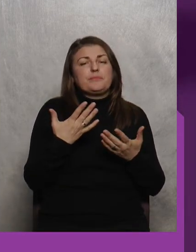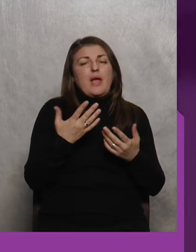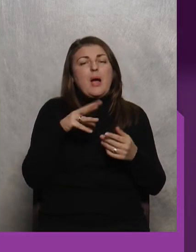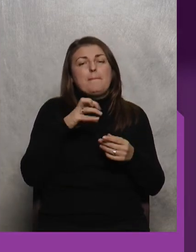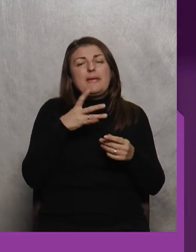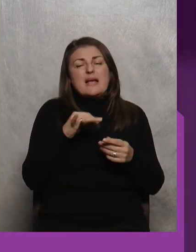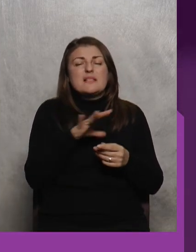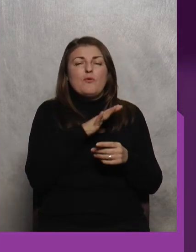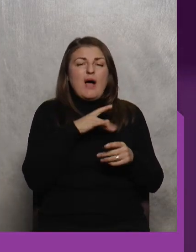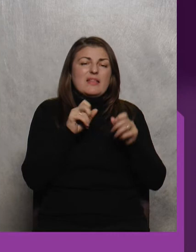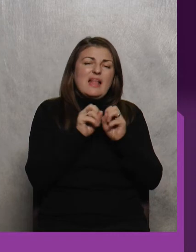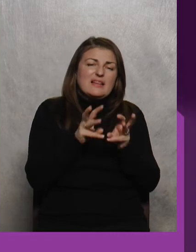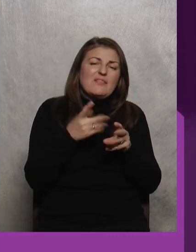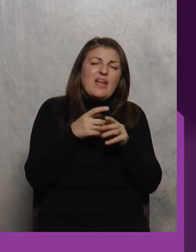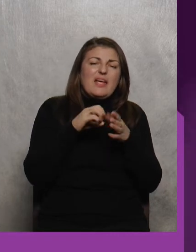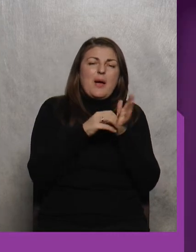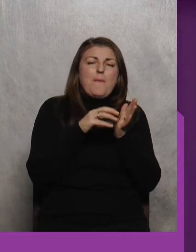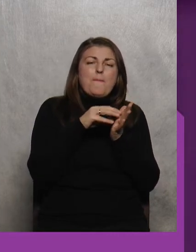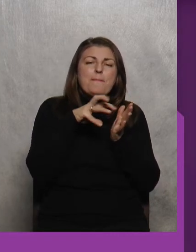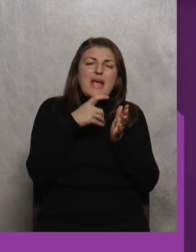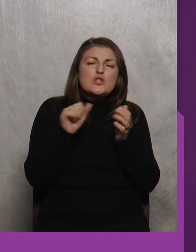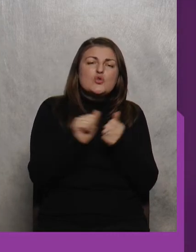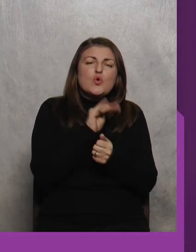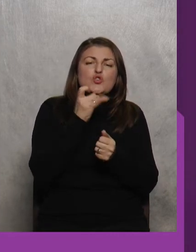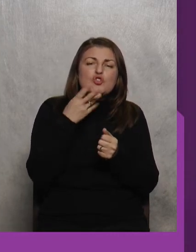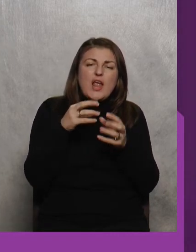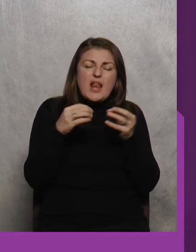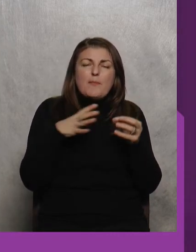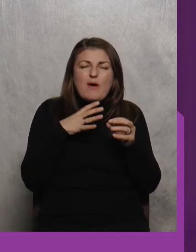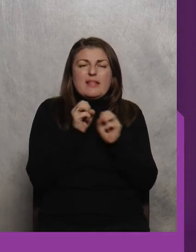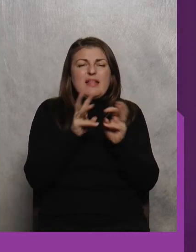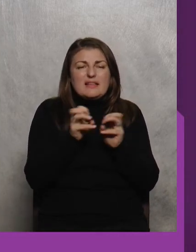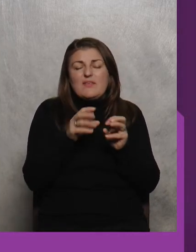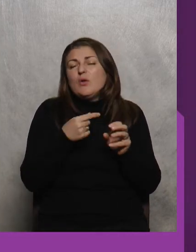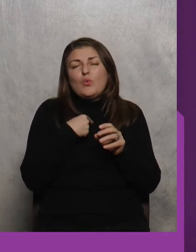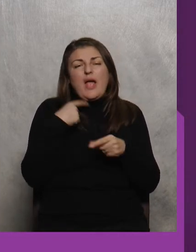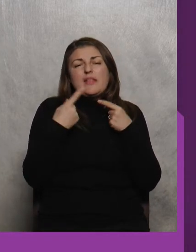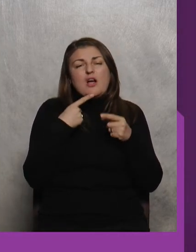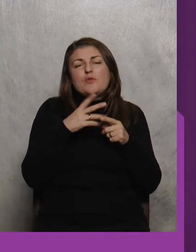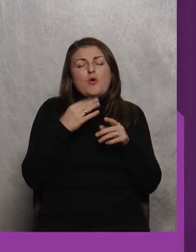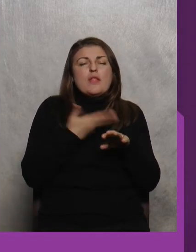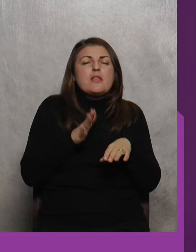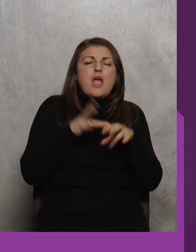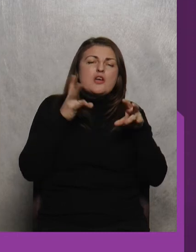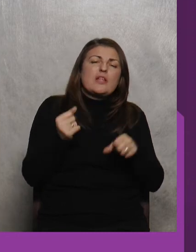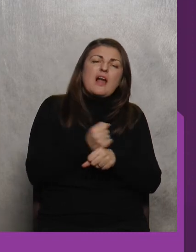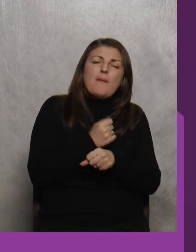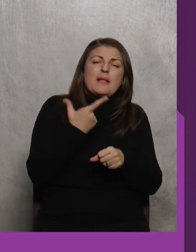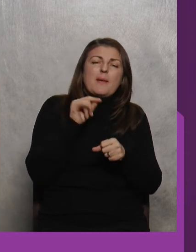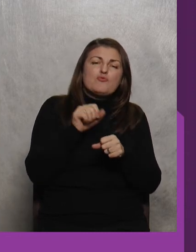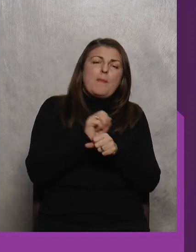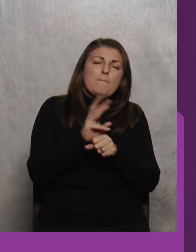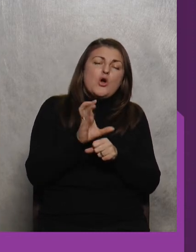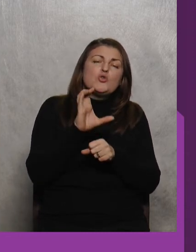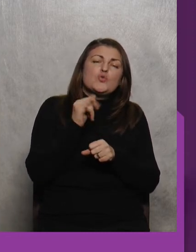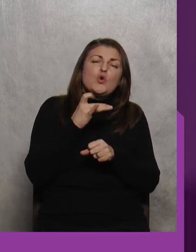м'язи бувають, надриви деяких пучків м'язів, сухожилля бувають, надриви. Ну, я не кажу про тяжкі травми, де можуть порватися